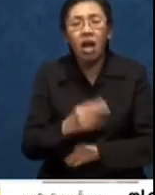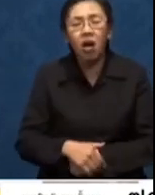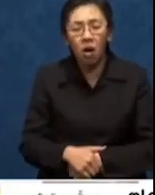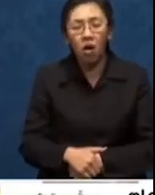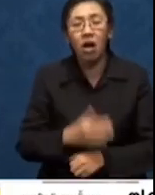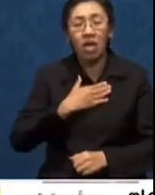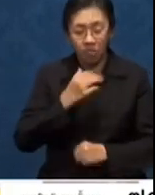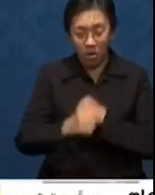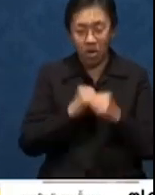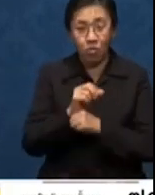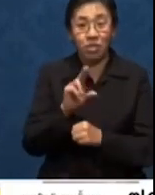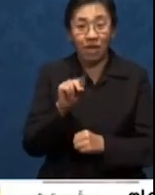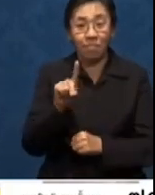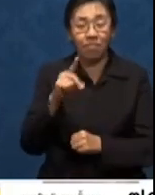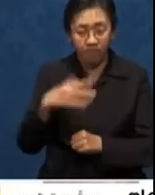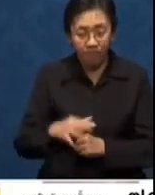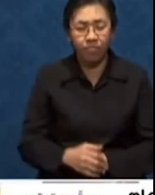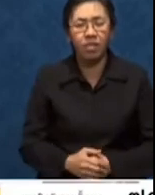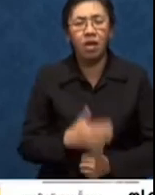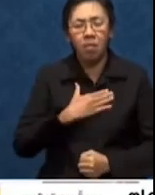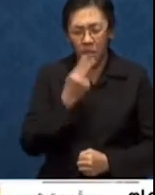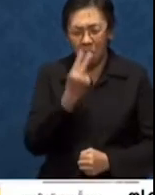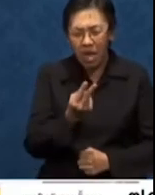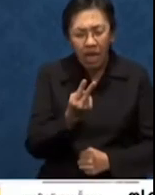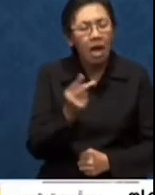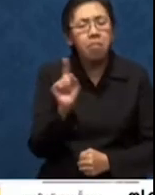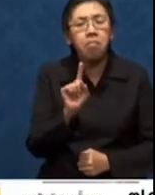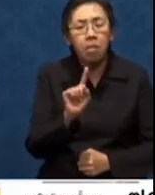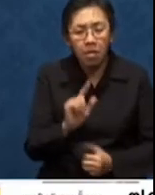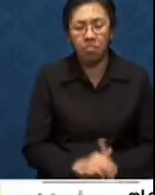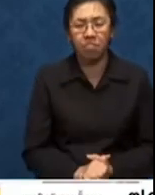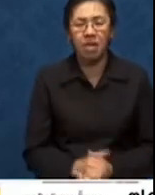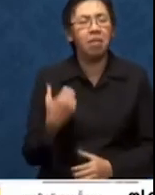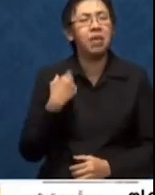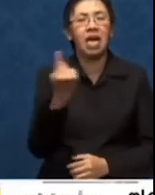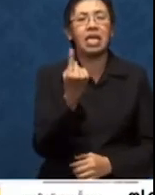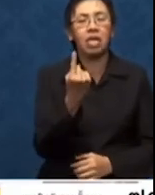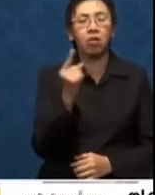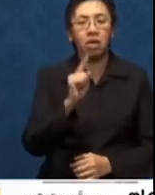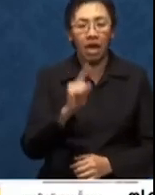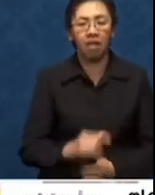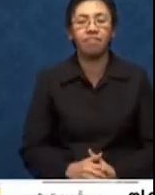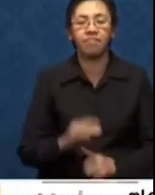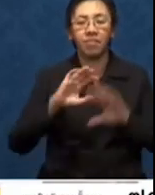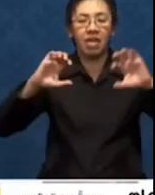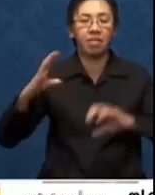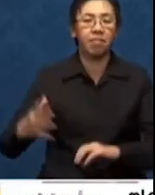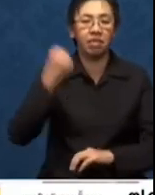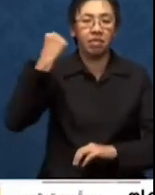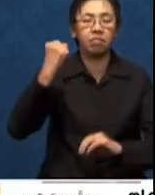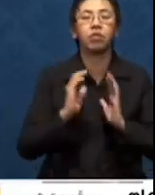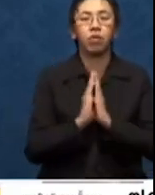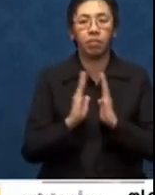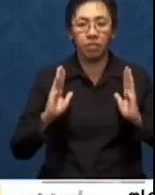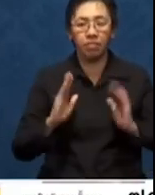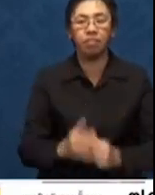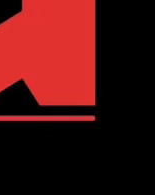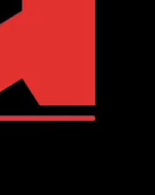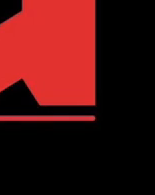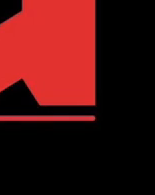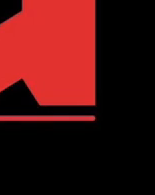ที่อายุ31ปีเนี่ยที่ผมเห็นอยู่มีกรณีเดียวครับคือการรัฐประหารครับขอบคุณครับท่านประธานครับ